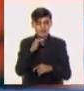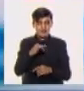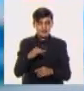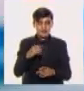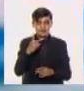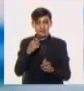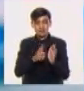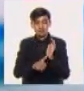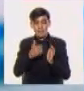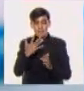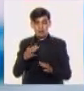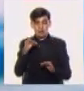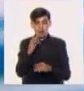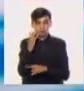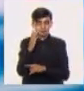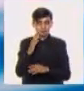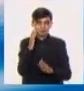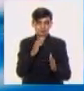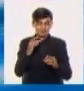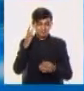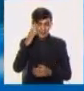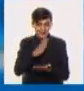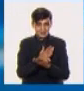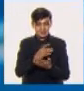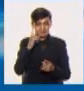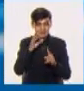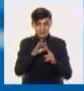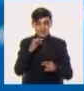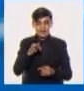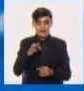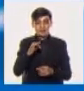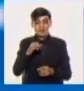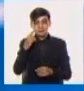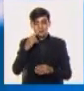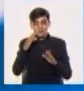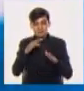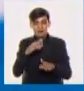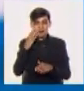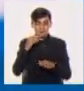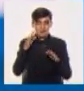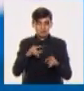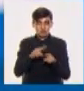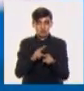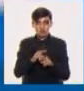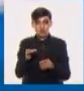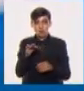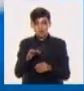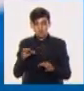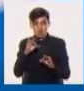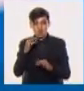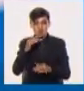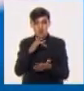265 мың жасыл желек отырғызу көзделген. Одан өзге мегаполистің арық жүйесі қаланы кесіп өтетін өзен арналарын нығайту